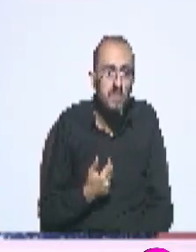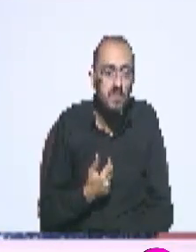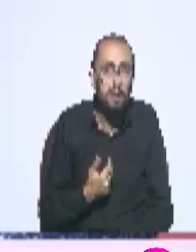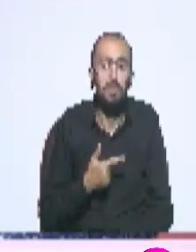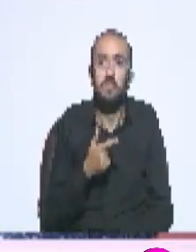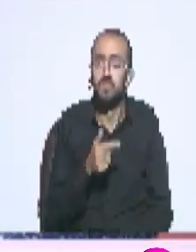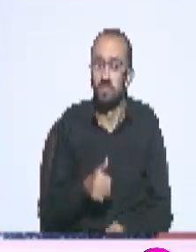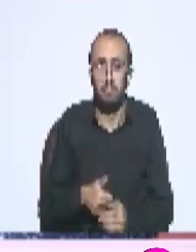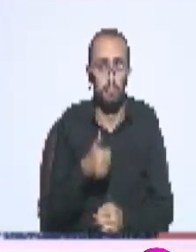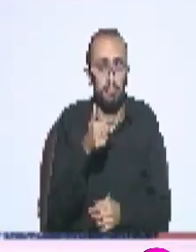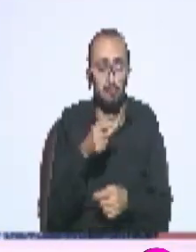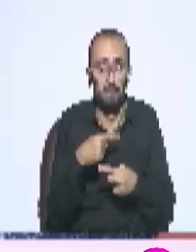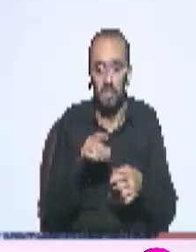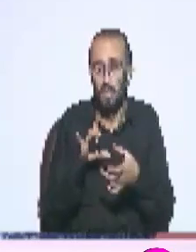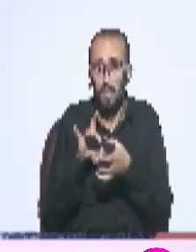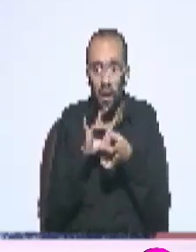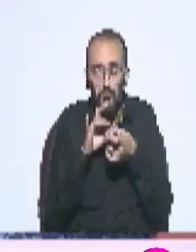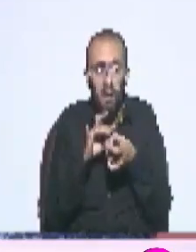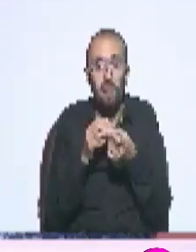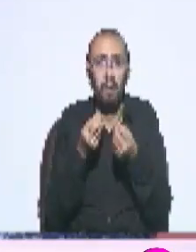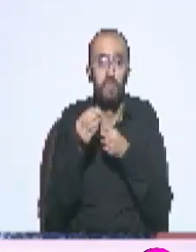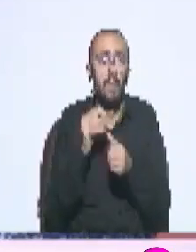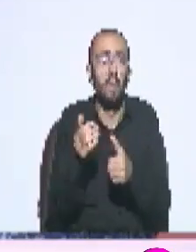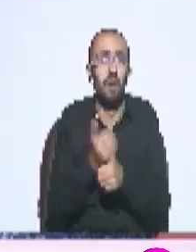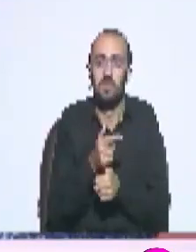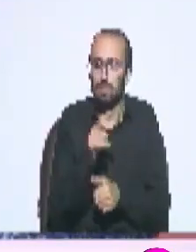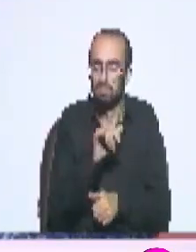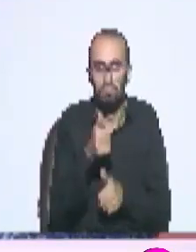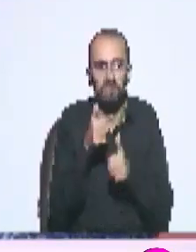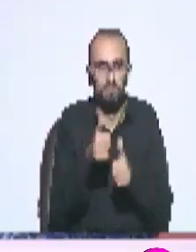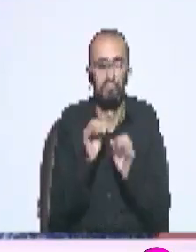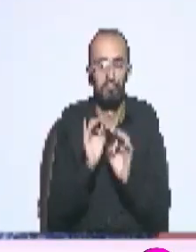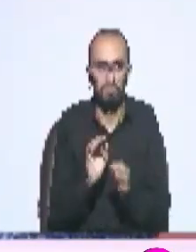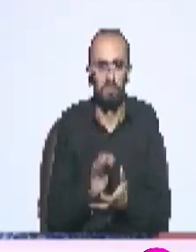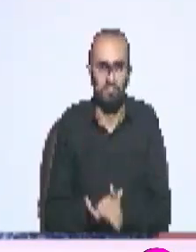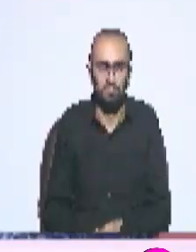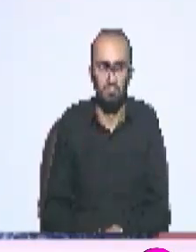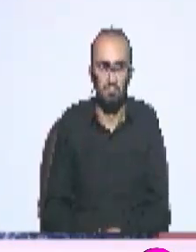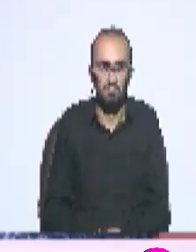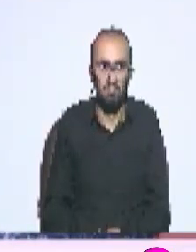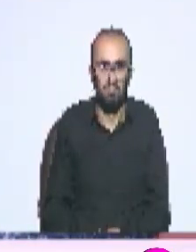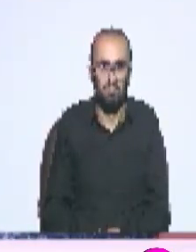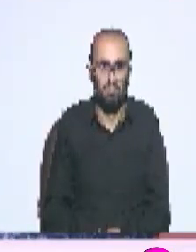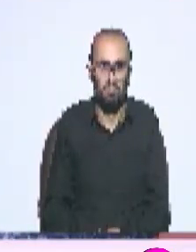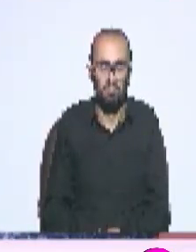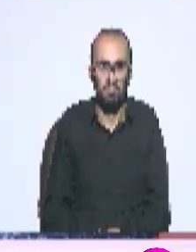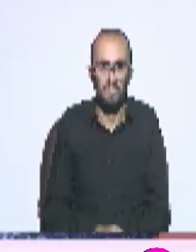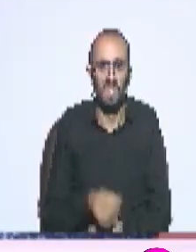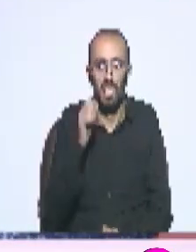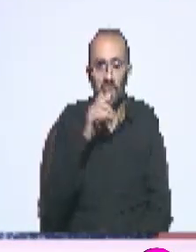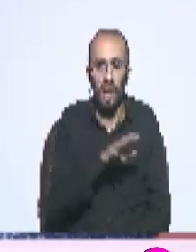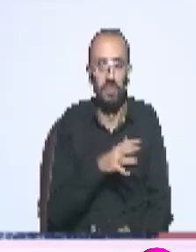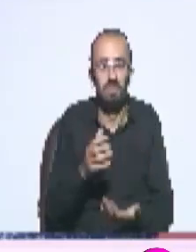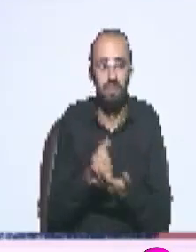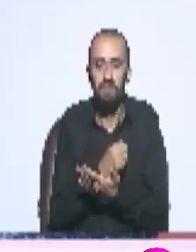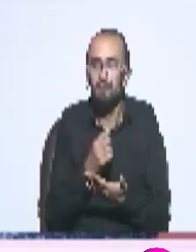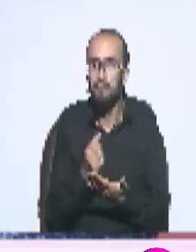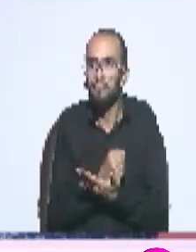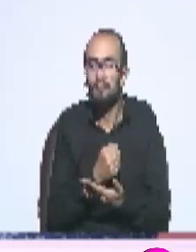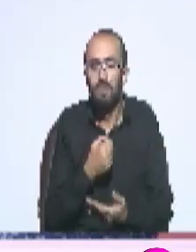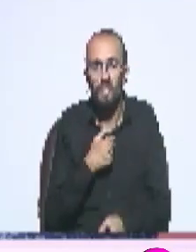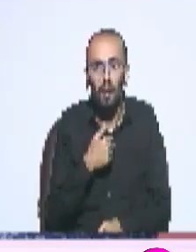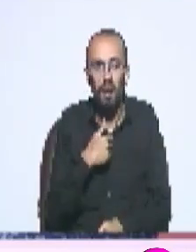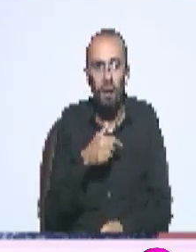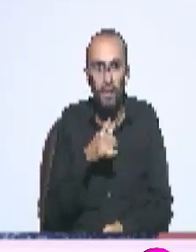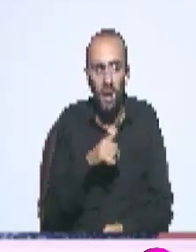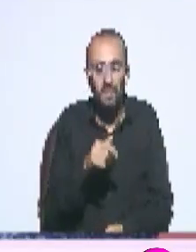بتنجح قوي برض في العلاقات والمشوره الزوجيه على فكره بتلاقي الناس بت بيكتشفوا ان في حاجه بسيطه جدا دايما لما